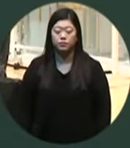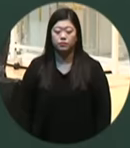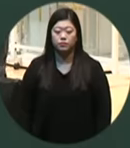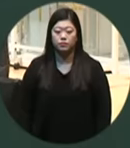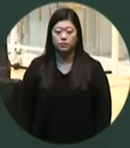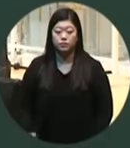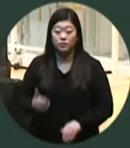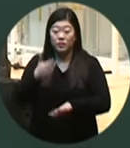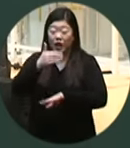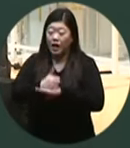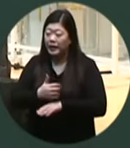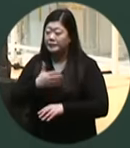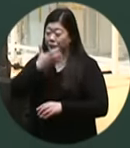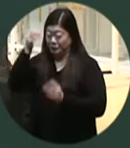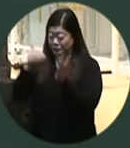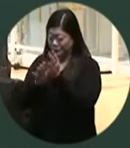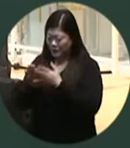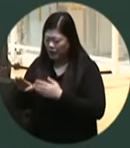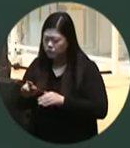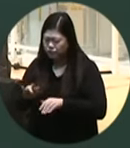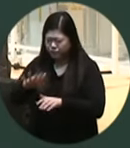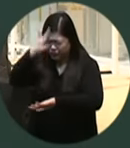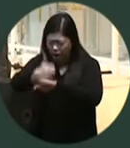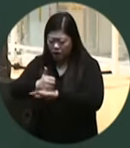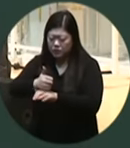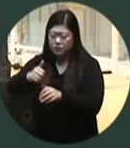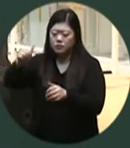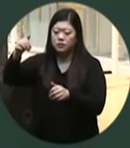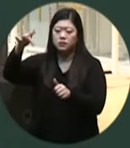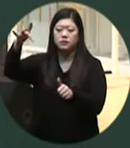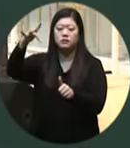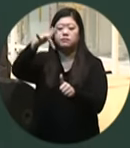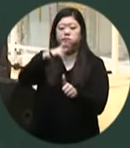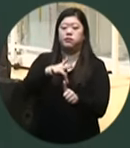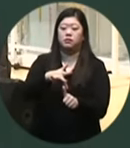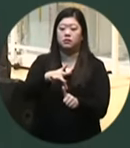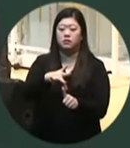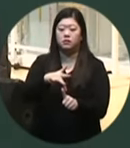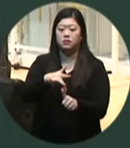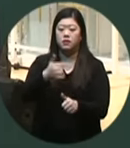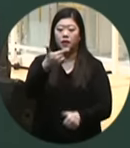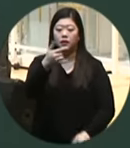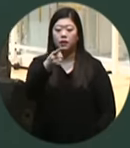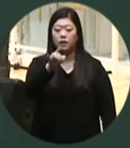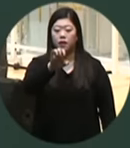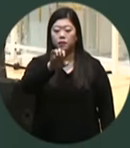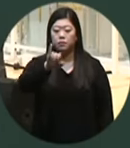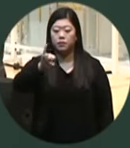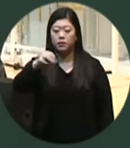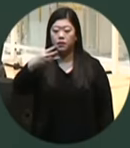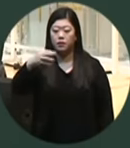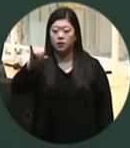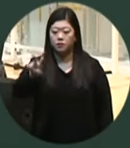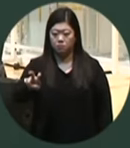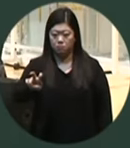귀신이 들려버렸어요. And then in Genesis chapter 6, people were demon possessed. 네피림. That's the Nephilim. 엄청나게 성공하는 줄